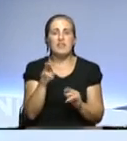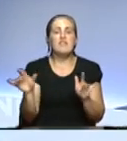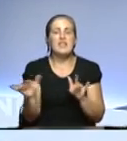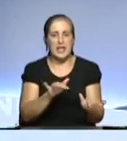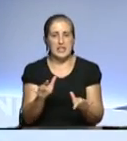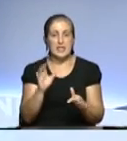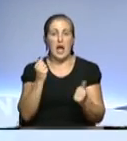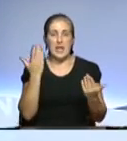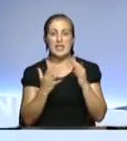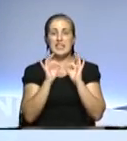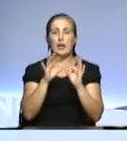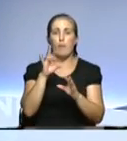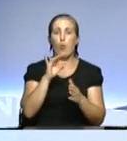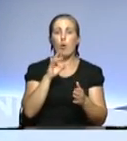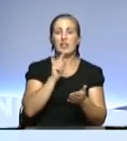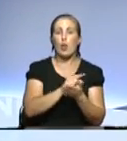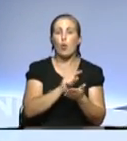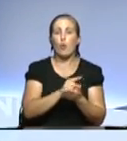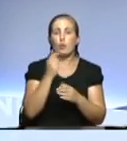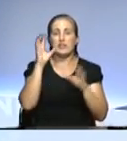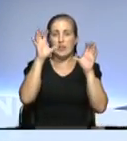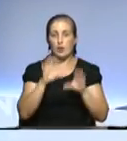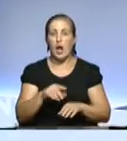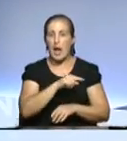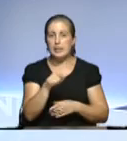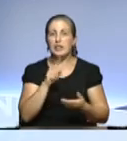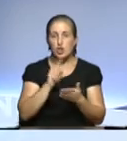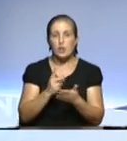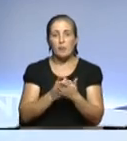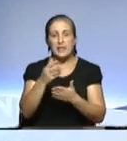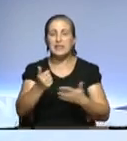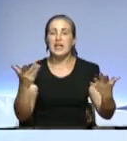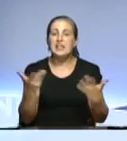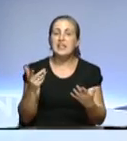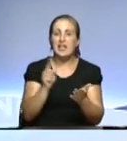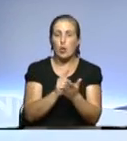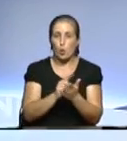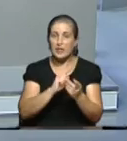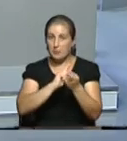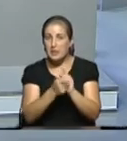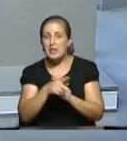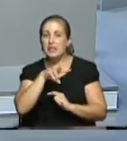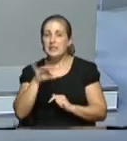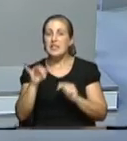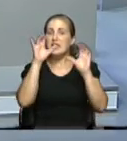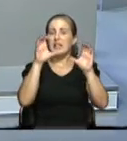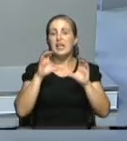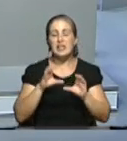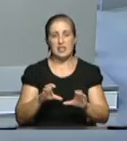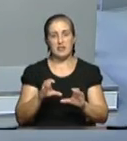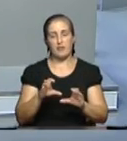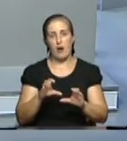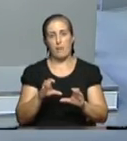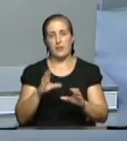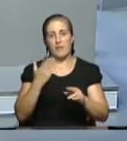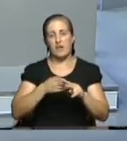вот если трактовать по налогам u законодательству да все таки они должны платить какие-то налоги вот изменилось ли законодательство в